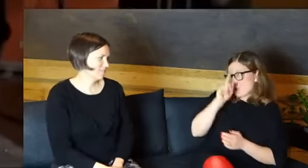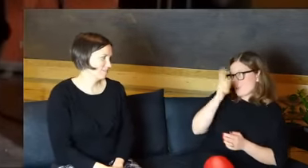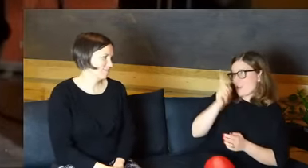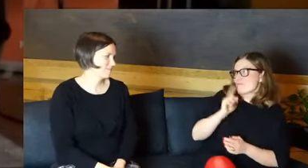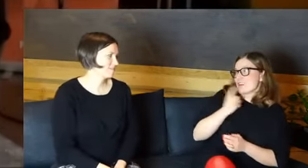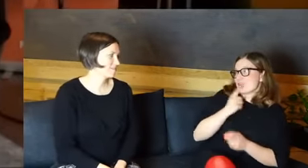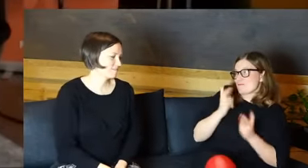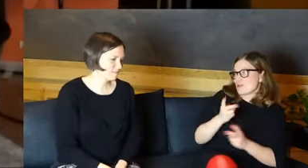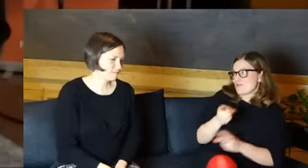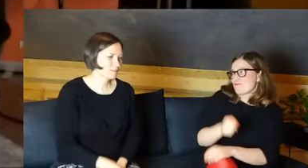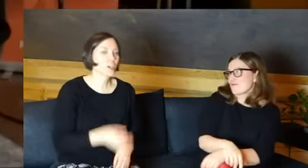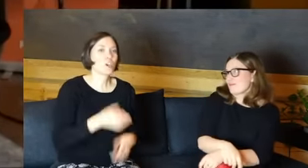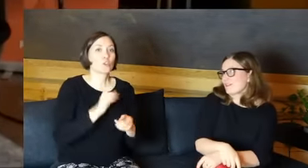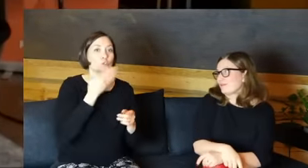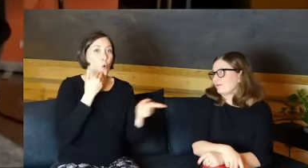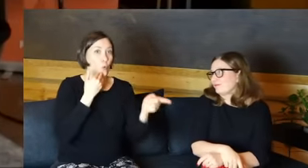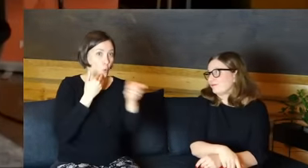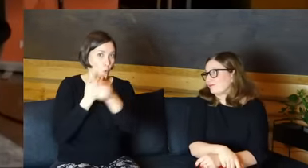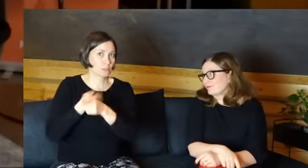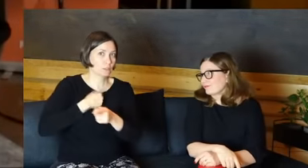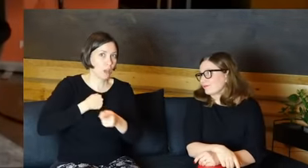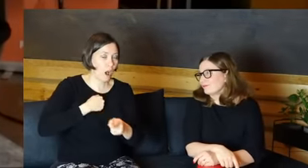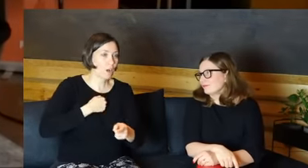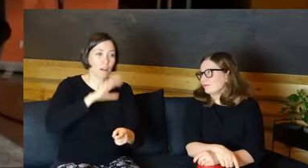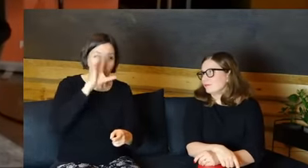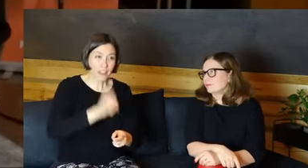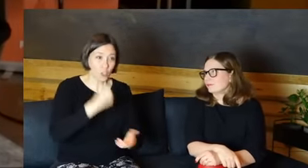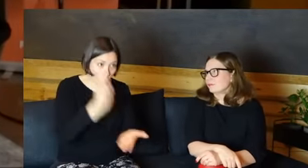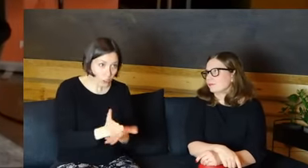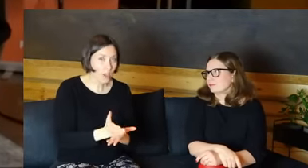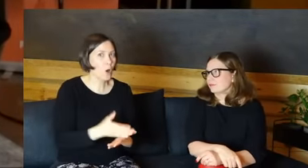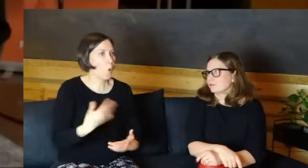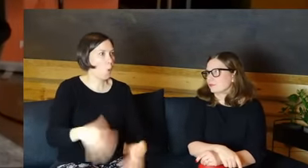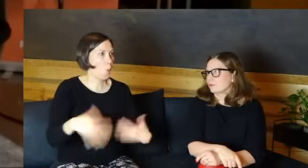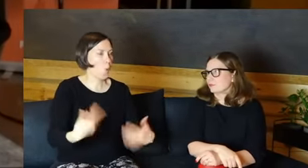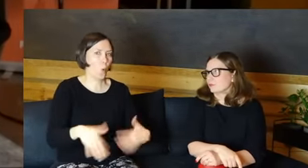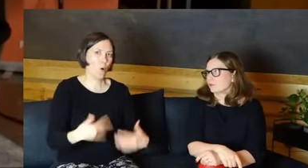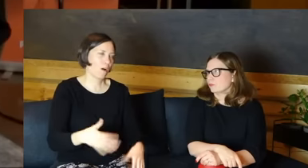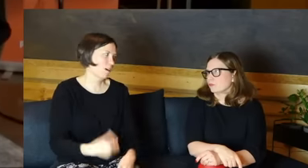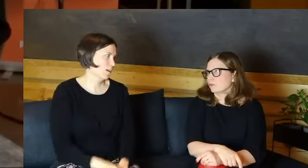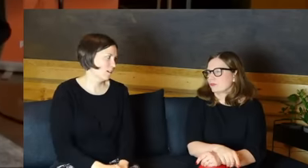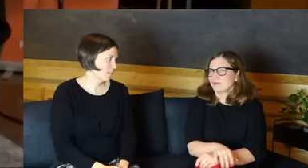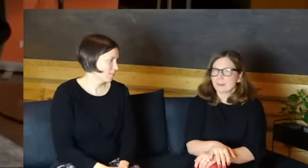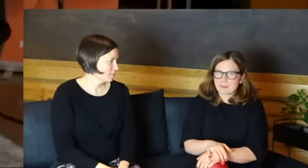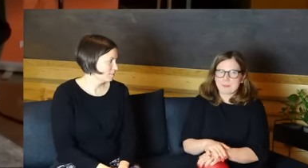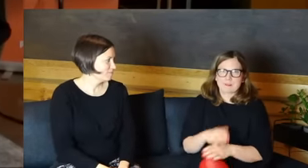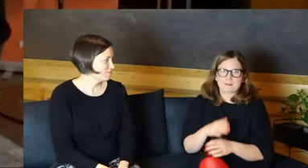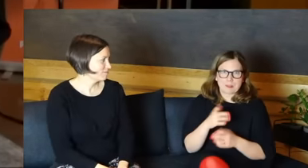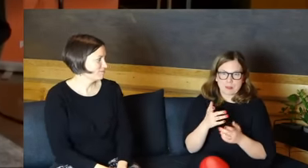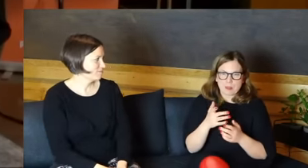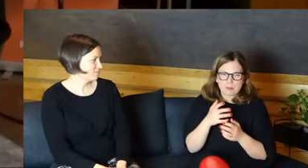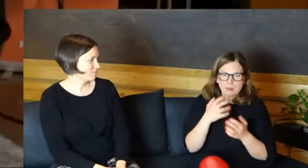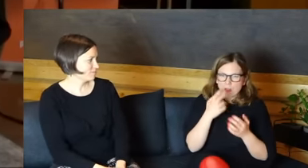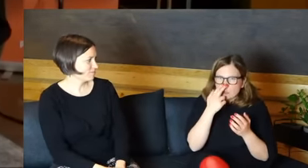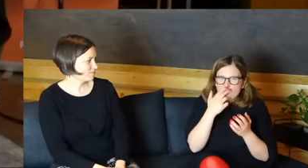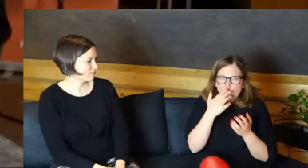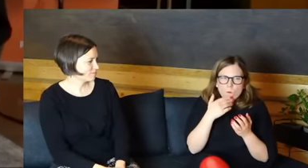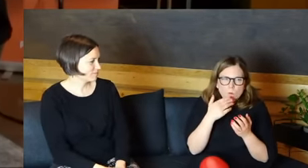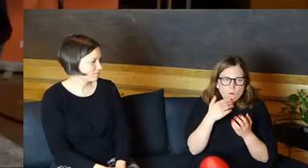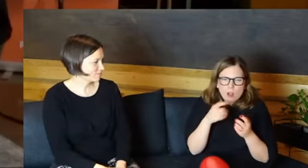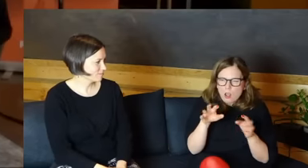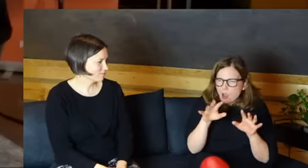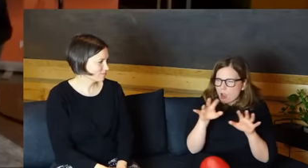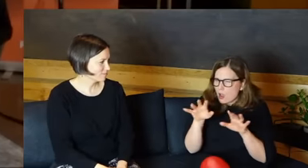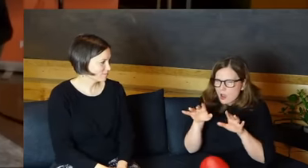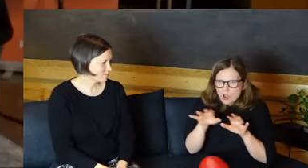saa täydet pisteet, niin kova. Niin. Mutta me aletaan kaivelemaan täältä pikkuhiljaa voittajaa. Onko sulla,